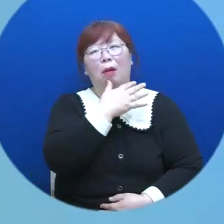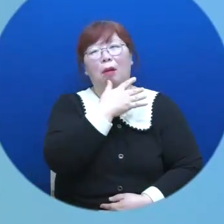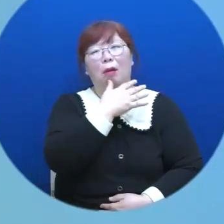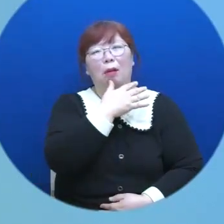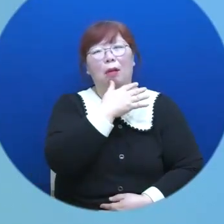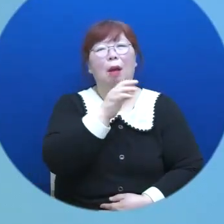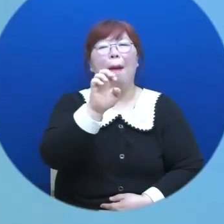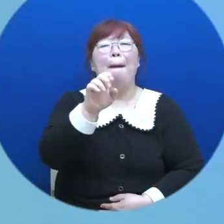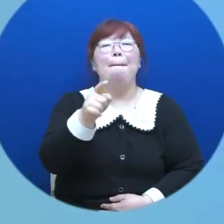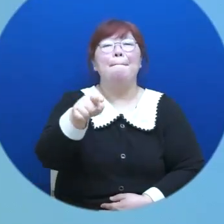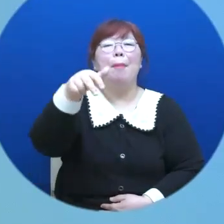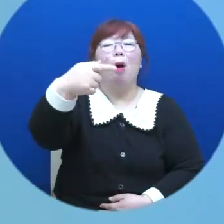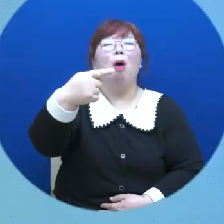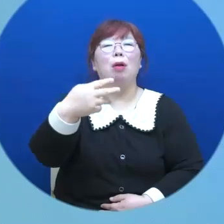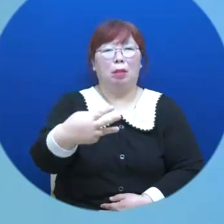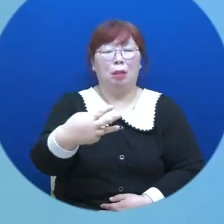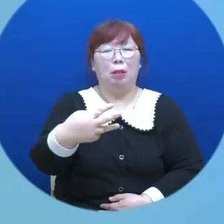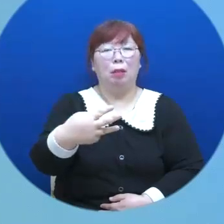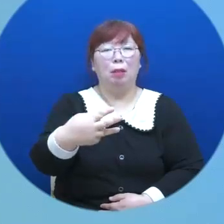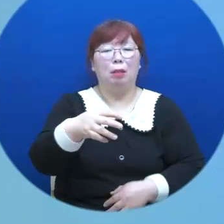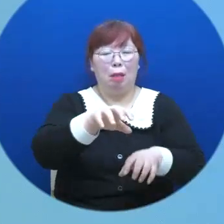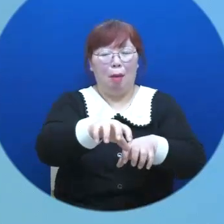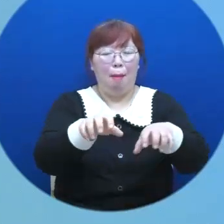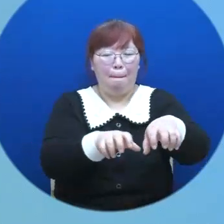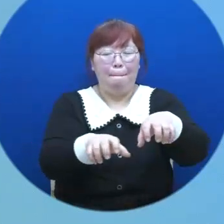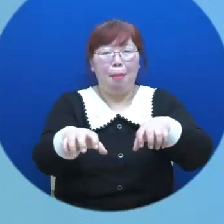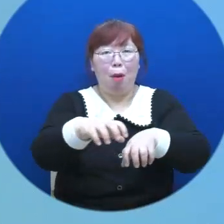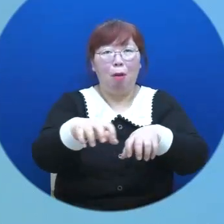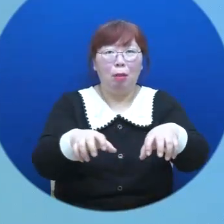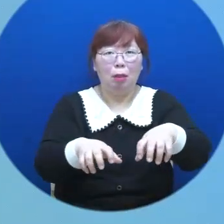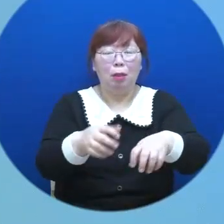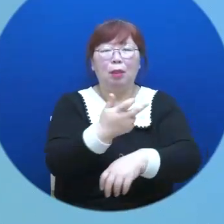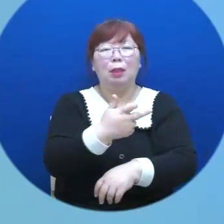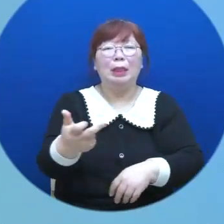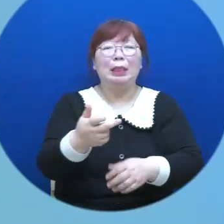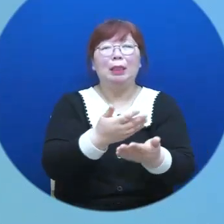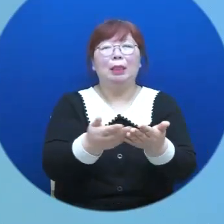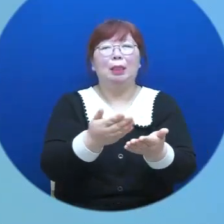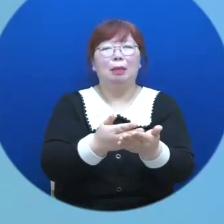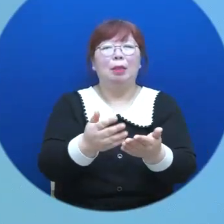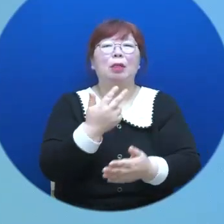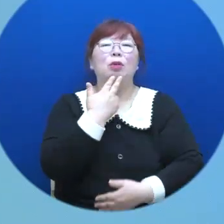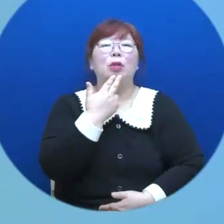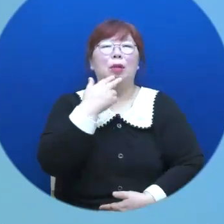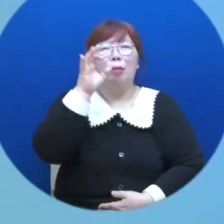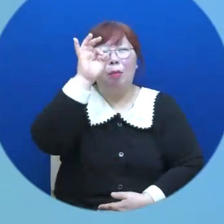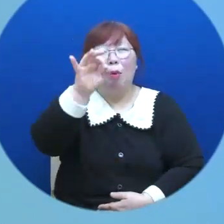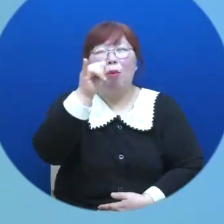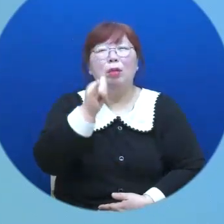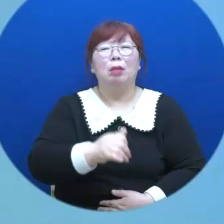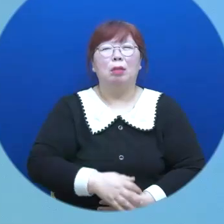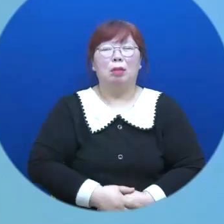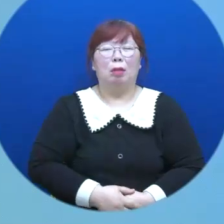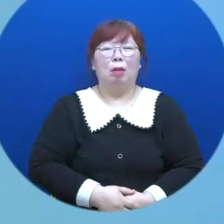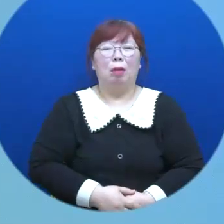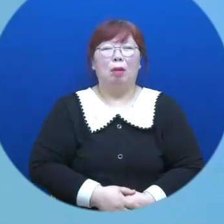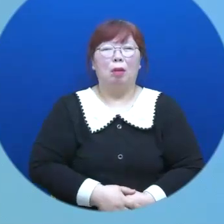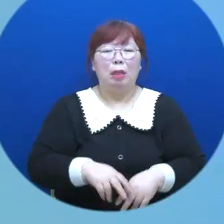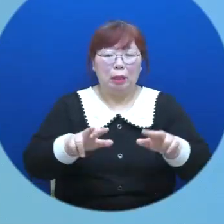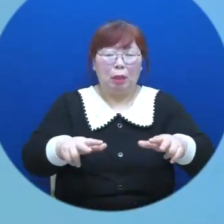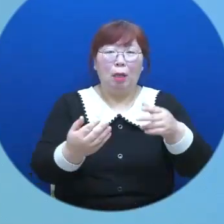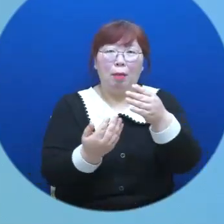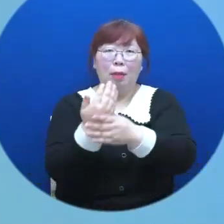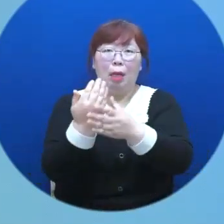포절의 큰 그림을 요셉은 보고 있었구나 하는 거예요. 일어나고 있는 일들은